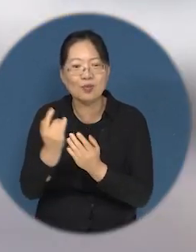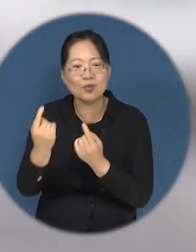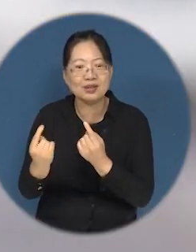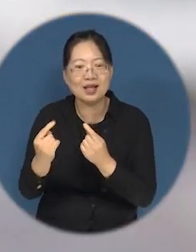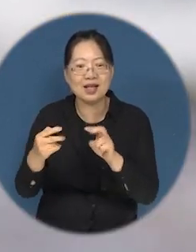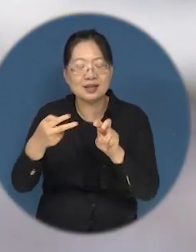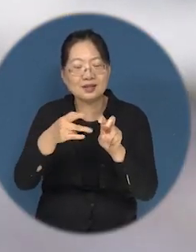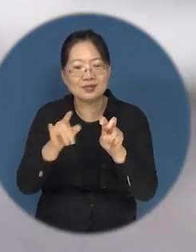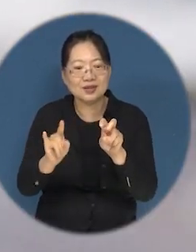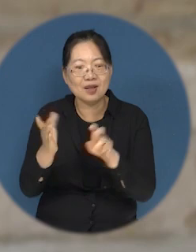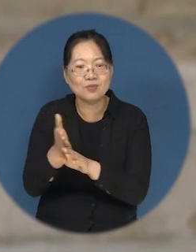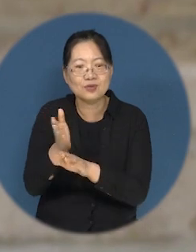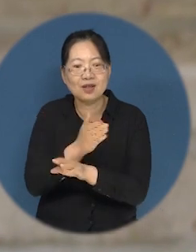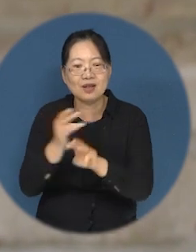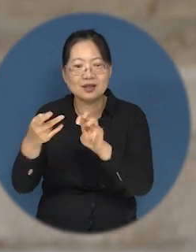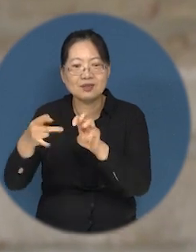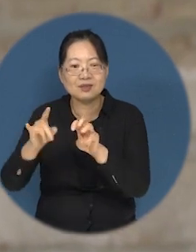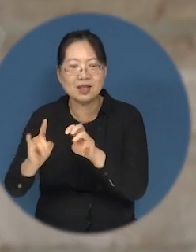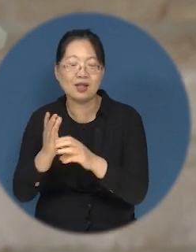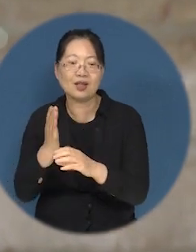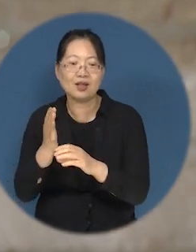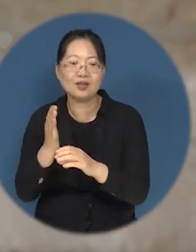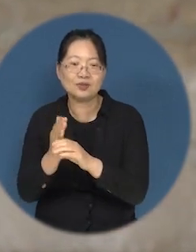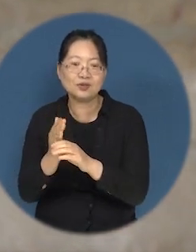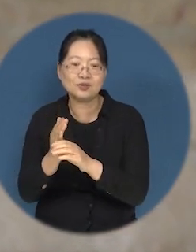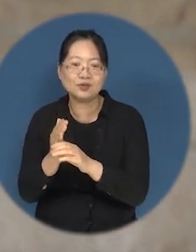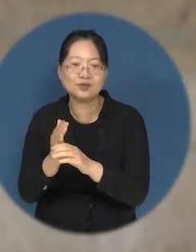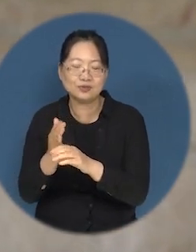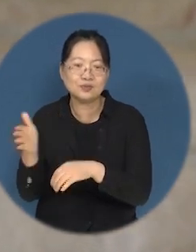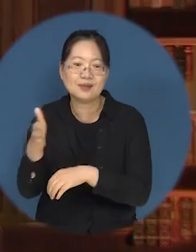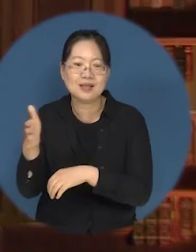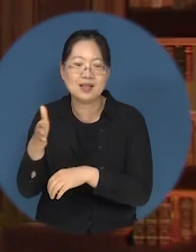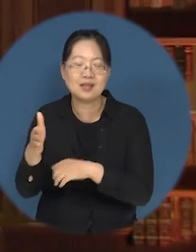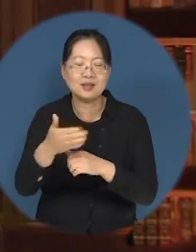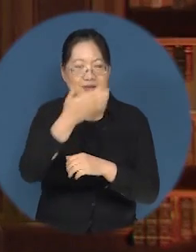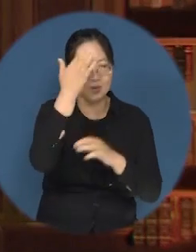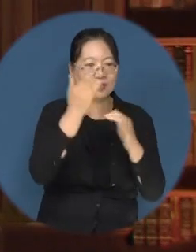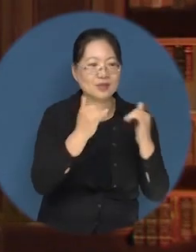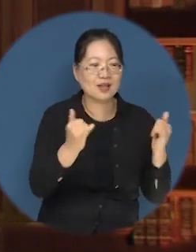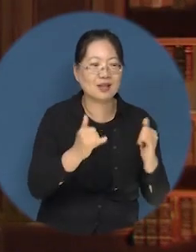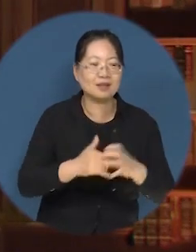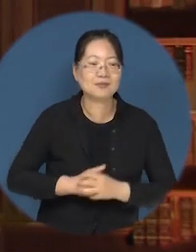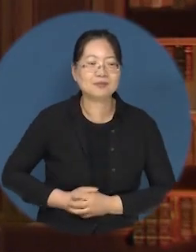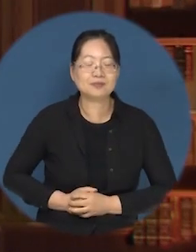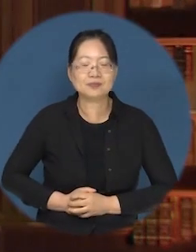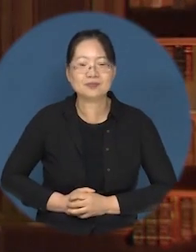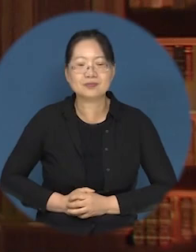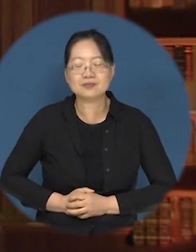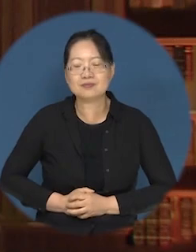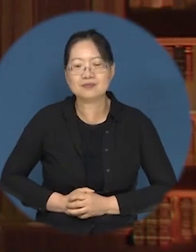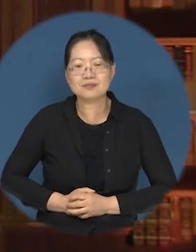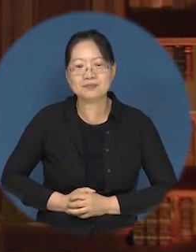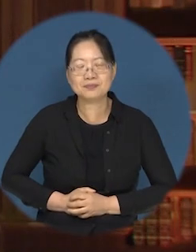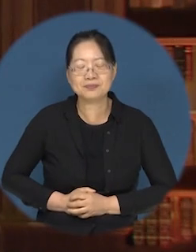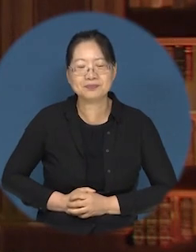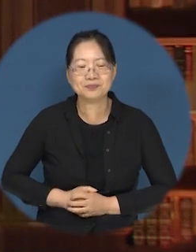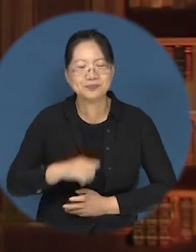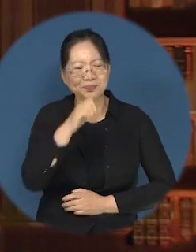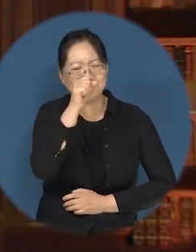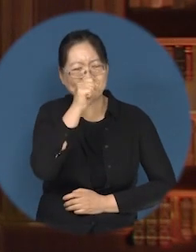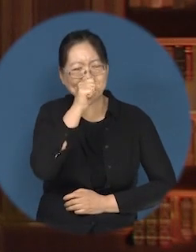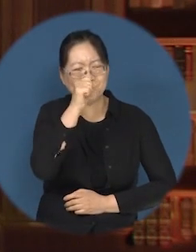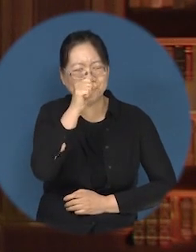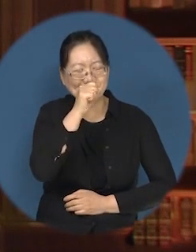다양하자기보다는 한 20대부터 30대 중반 20, 30대 예, 그 정도까지 젊은 층들이군요. 예. 굉장히들 좋아할 것